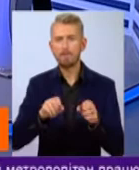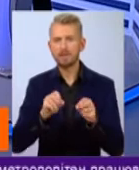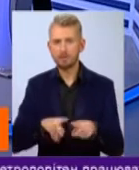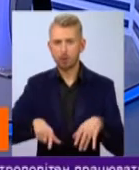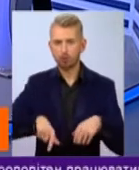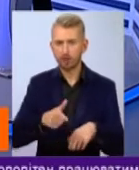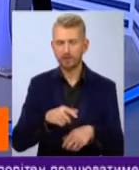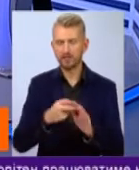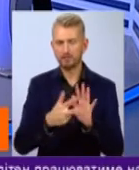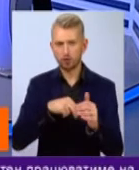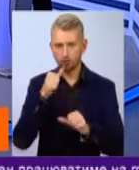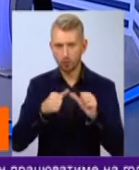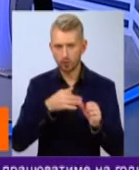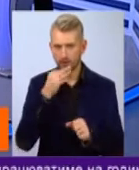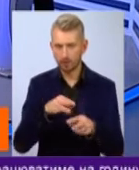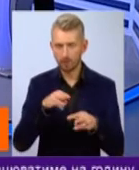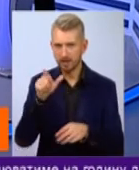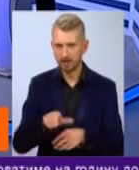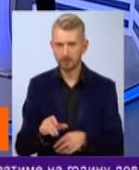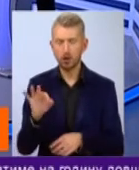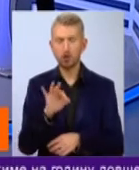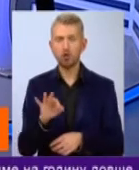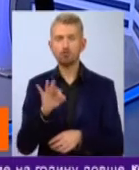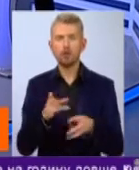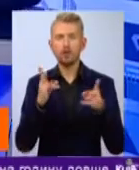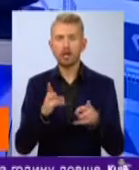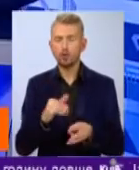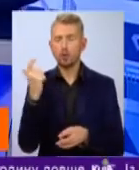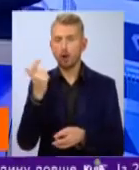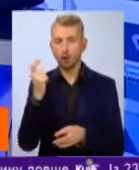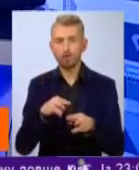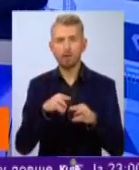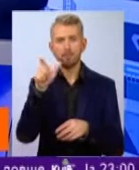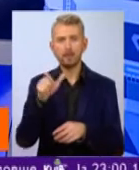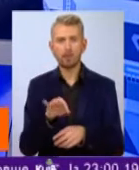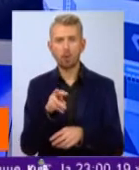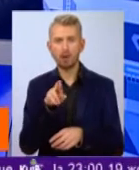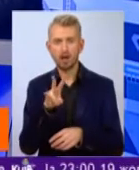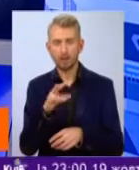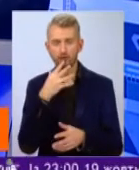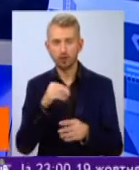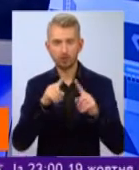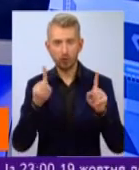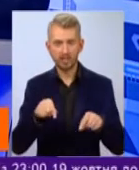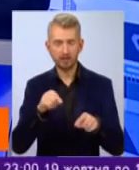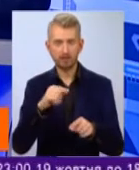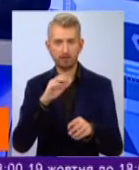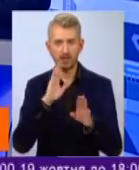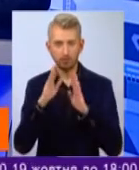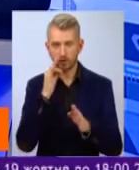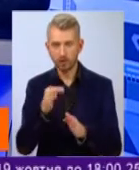2018 році, сказав міністр. Щодо трагедії у Харкові, міністр Омелян на своїй сторінці у Фейсбуку сказав: ми